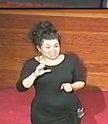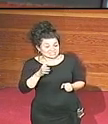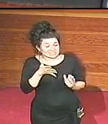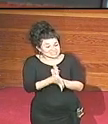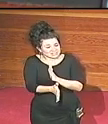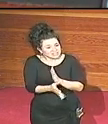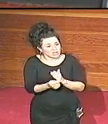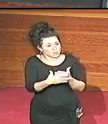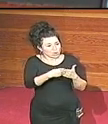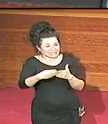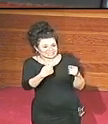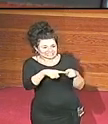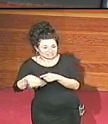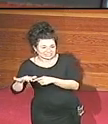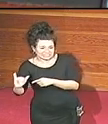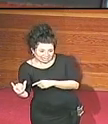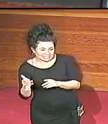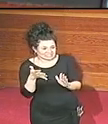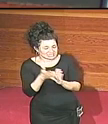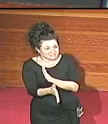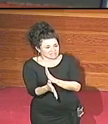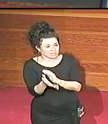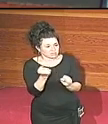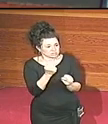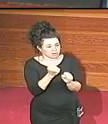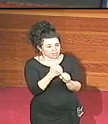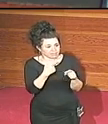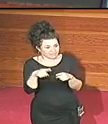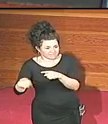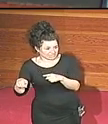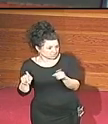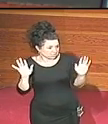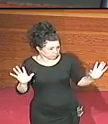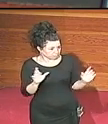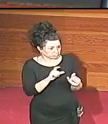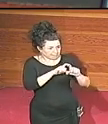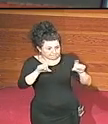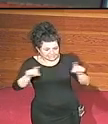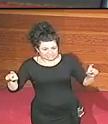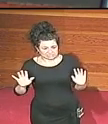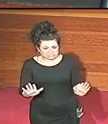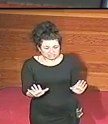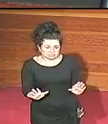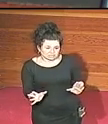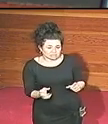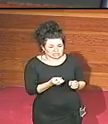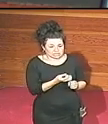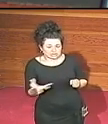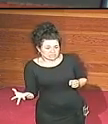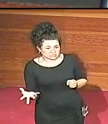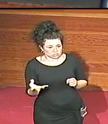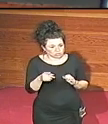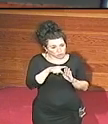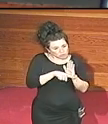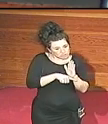baditu bezero ezberdinak, ez? Orduan, bueno, planteamentu hori da. Eta gainerakoetan etxeko langileen baldintzetan daude,